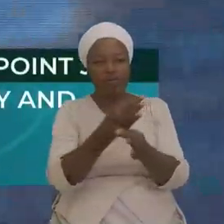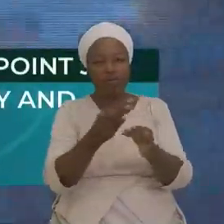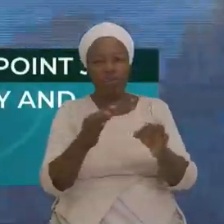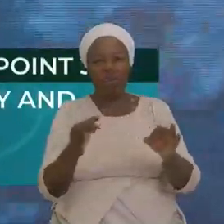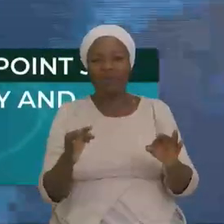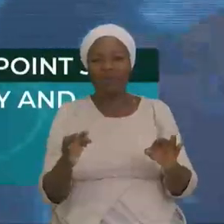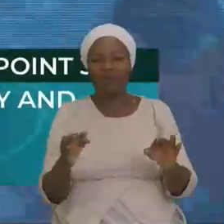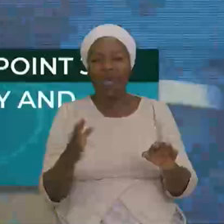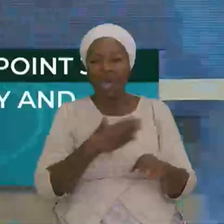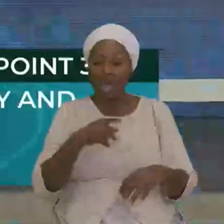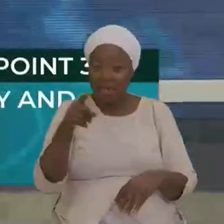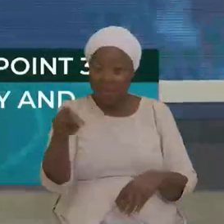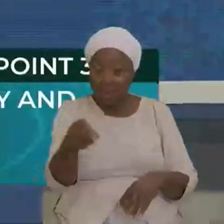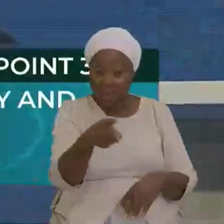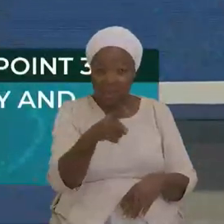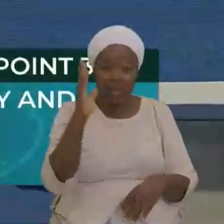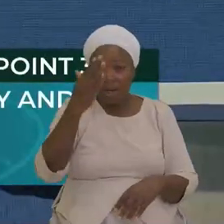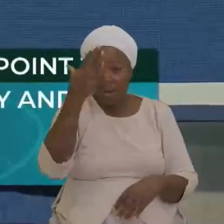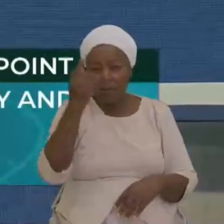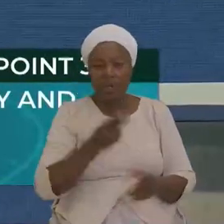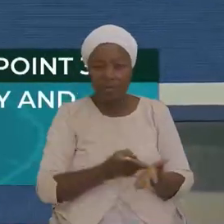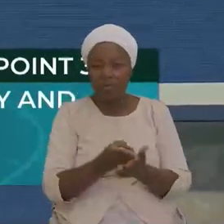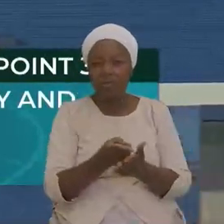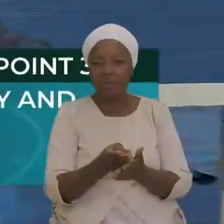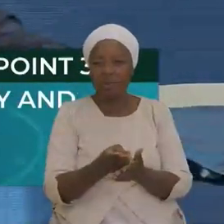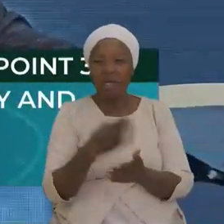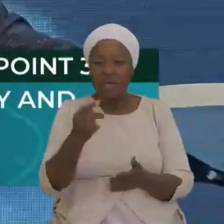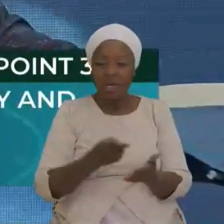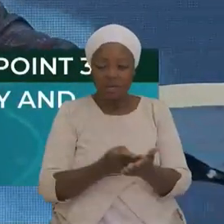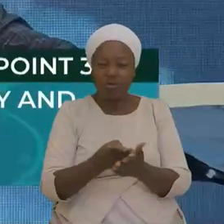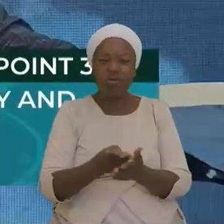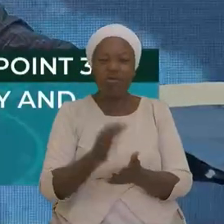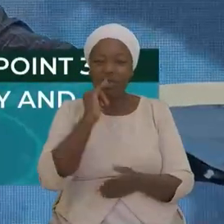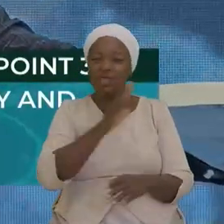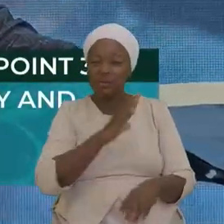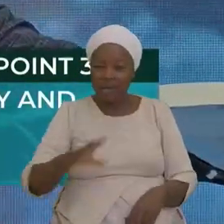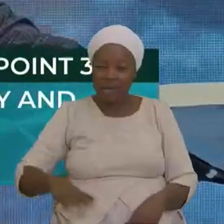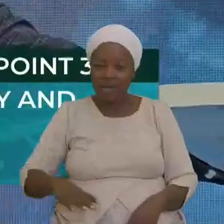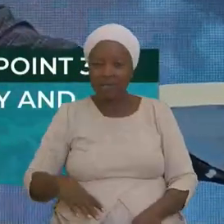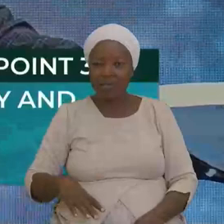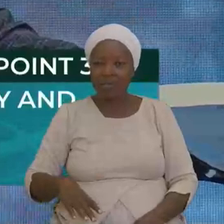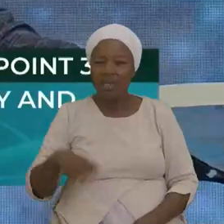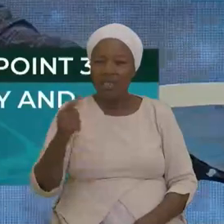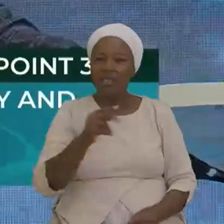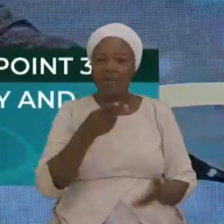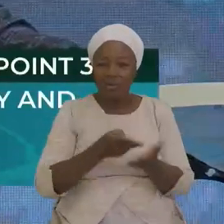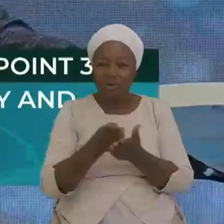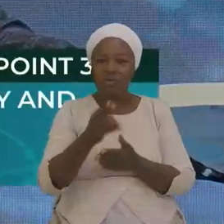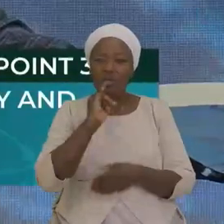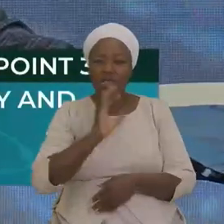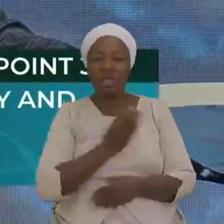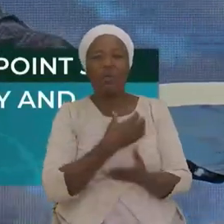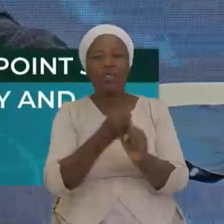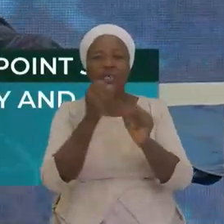affranchira. Vous connaîtrez la vérité. La vérité est Christ. La vérité est